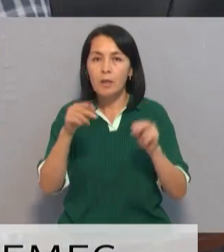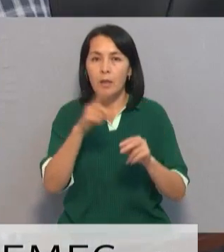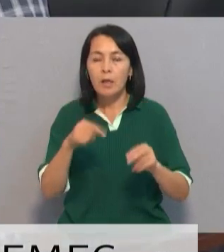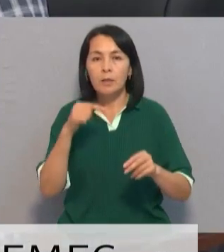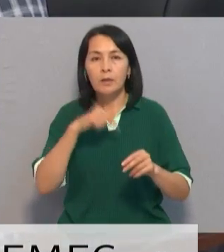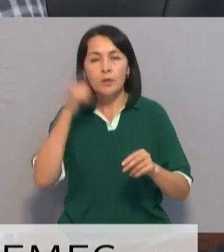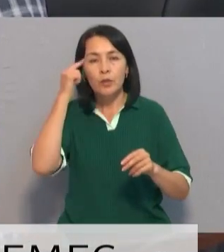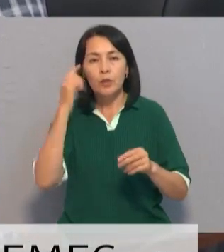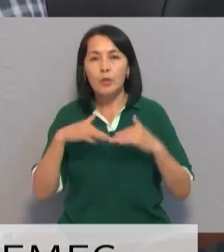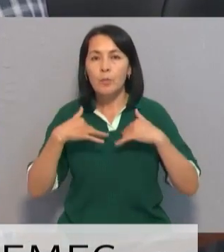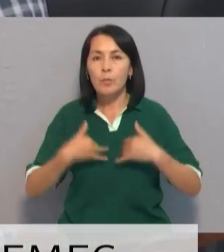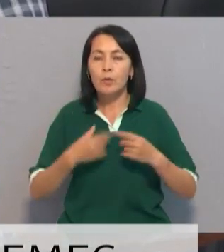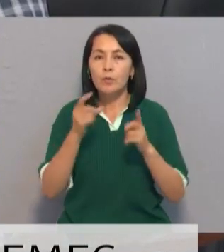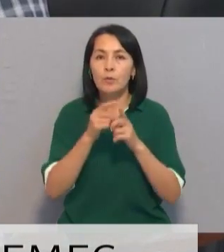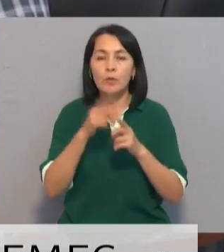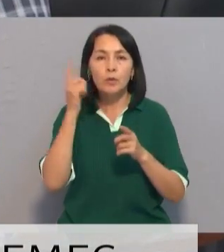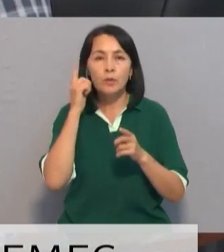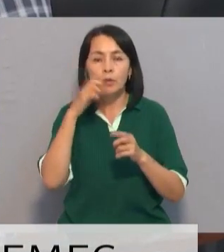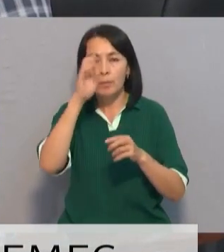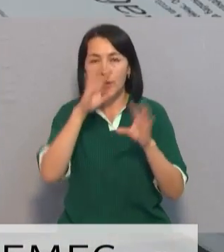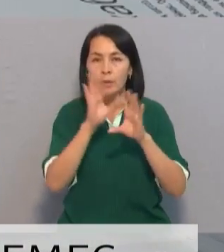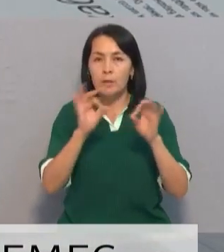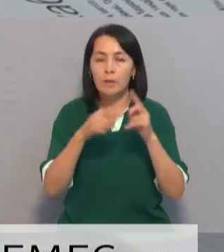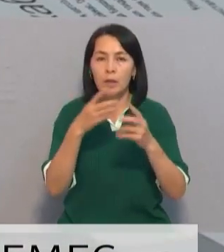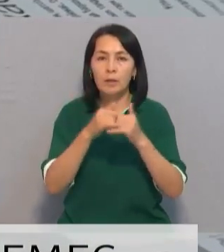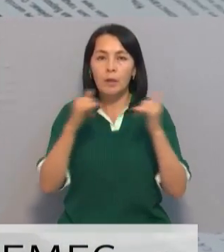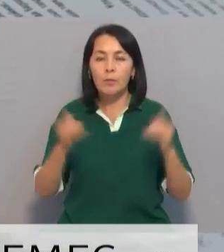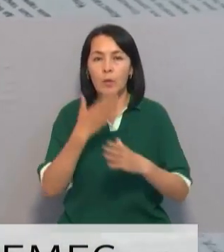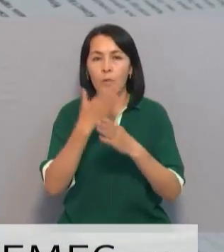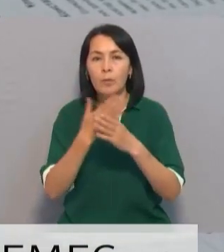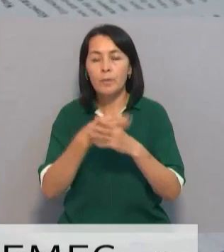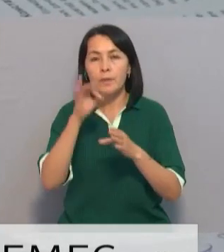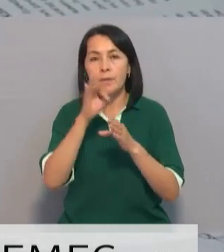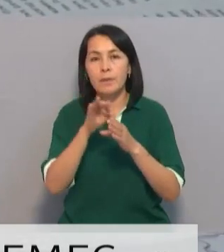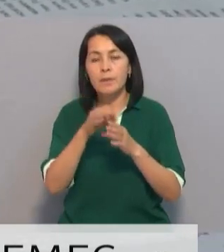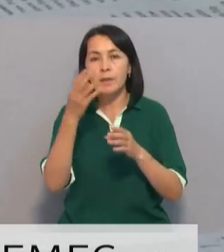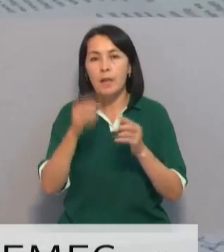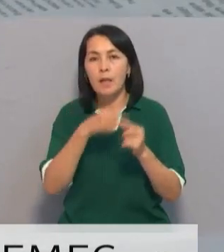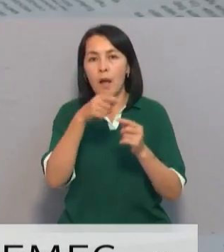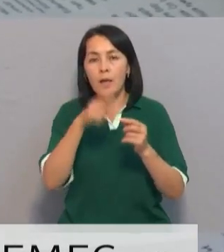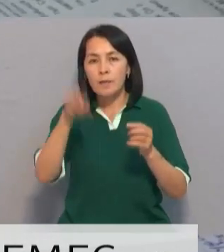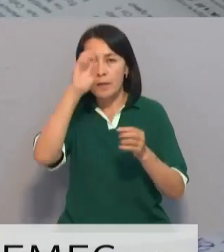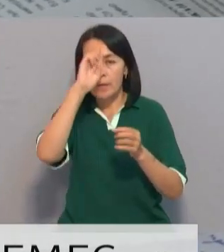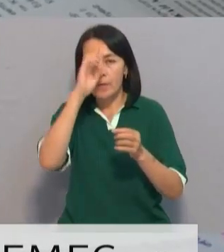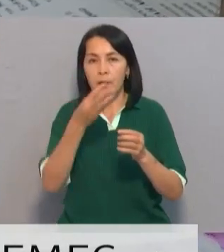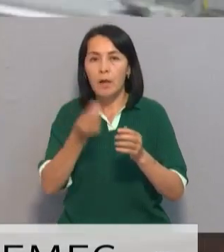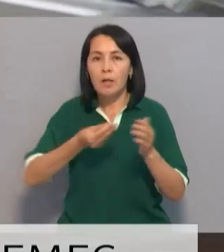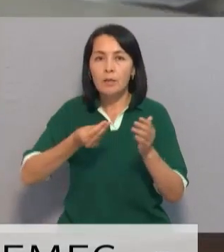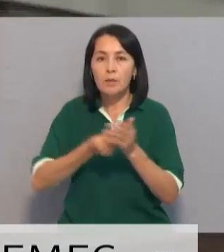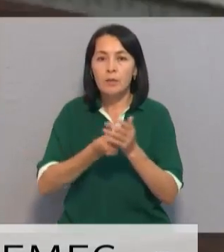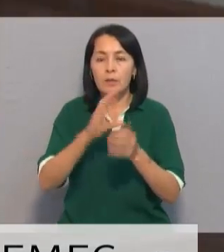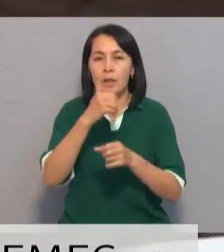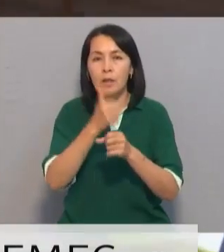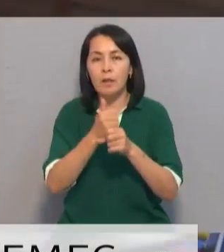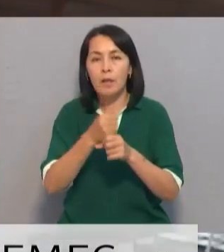ішінде жүріп, мұңын жеткізу, мемлекетті насихаттау арқылы дамуына ықпал ету. Себебі инвесторлардың мемлекетке қаржы салар тұстағы